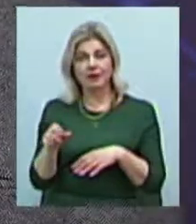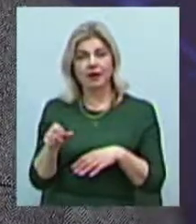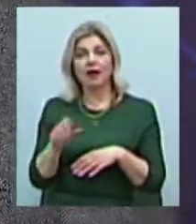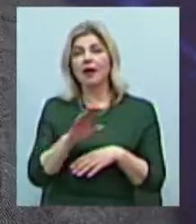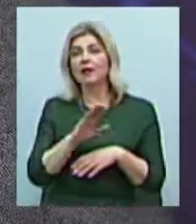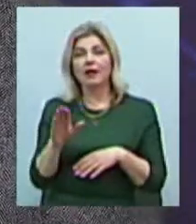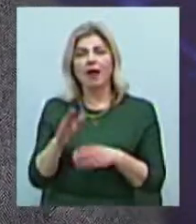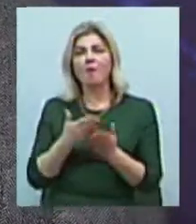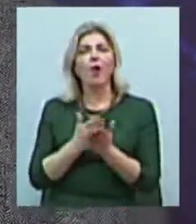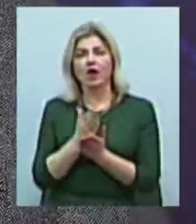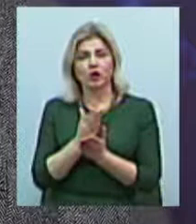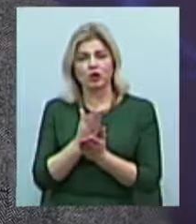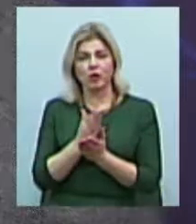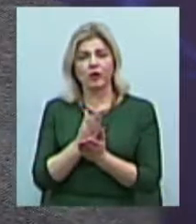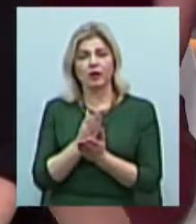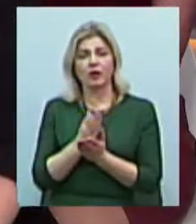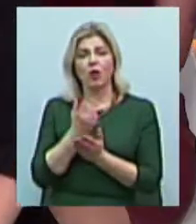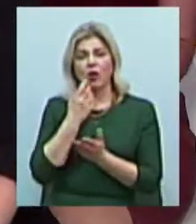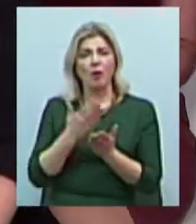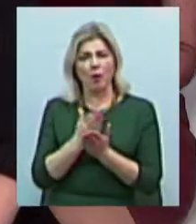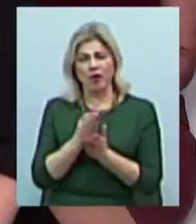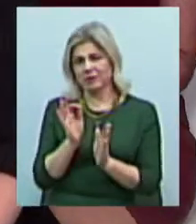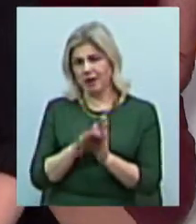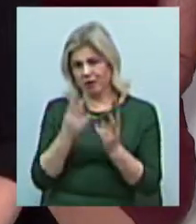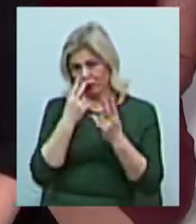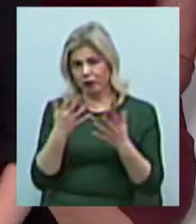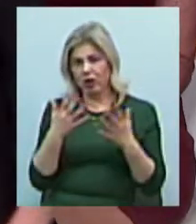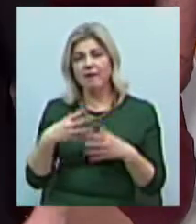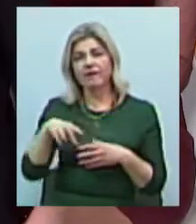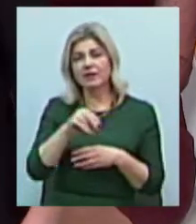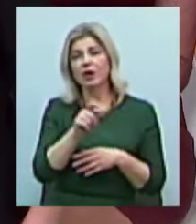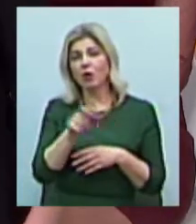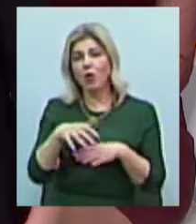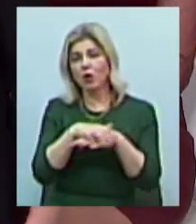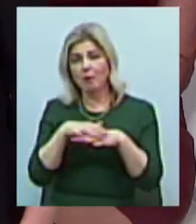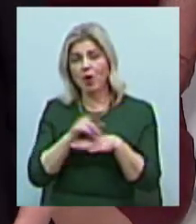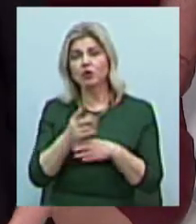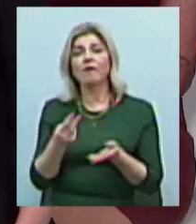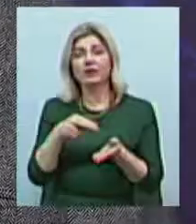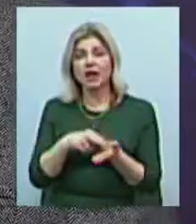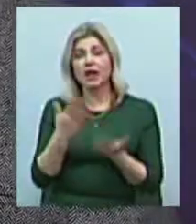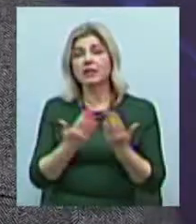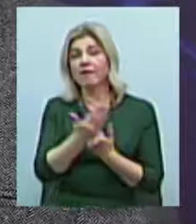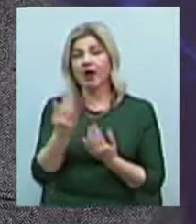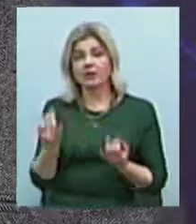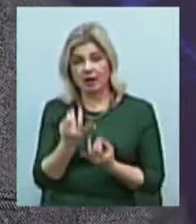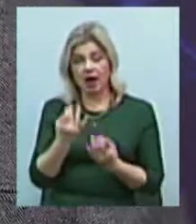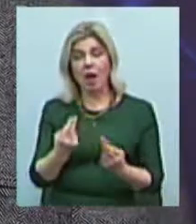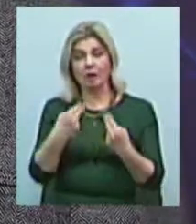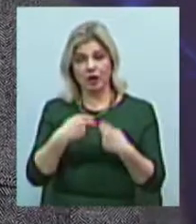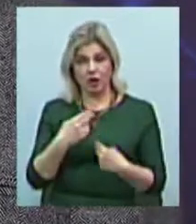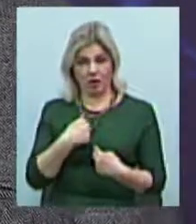не заполітизовану, бо коли заполітизовано, це одразу видно. Всю громадськість, щоб ви ставали, якщо вам цікаво, приїжджали до нас в